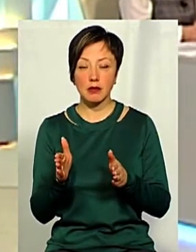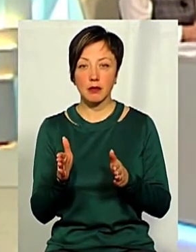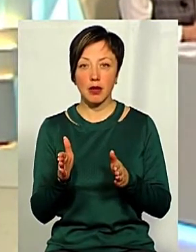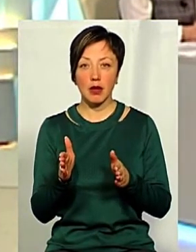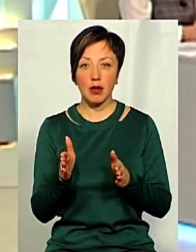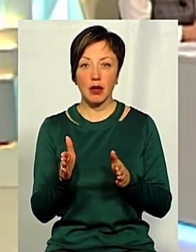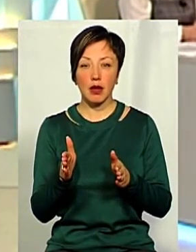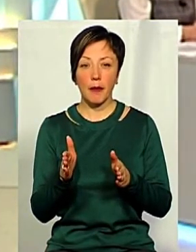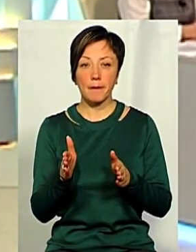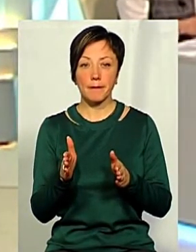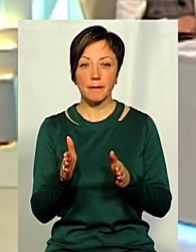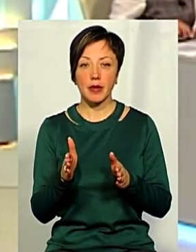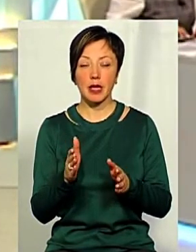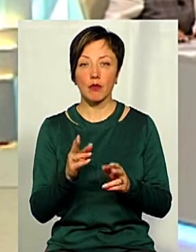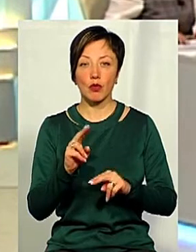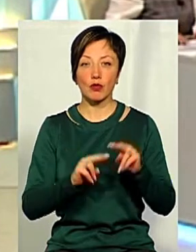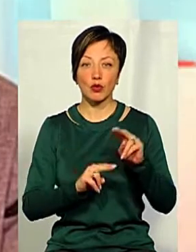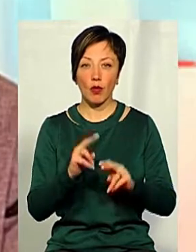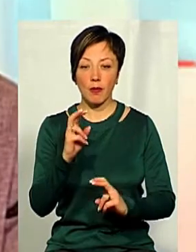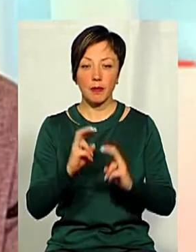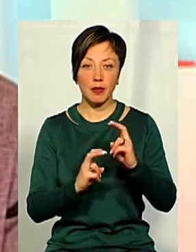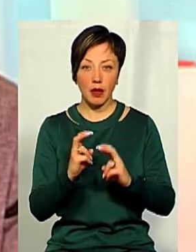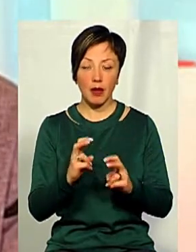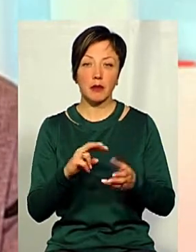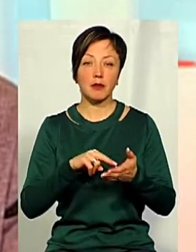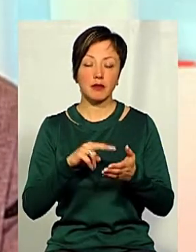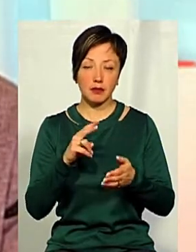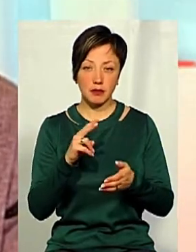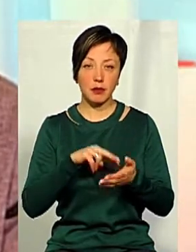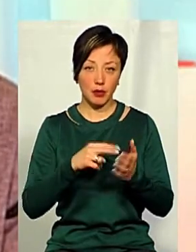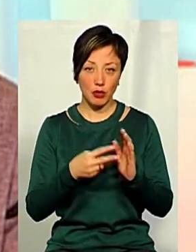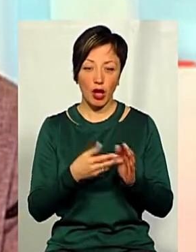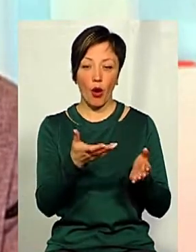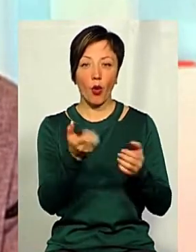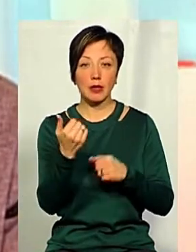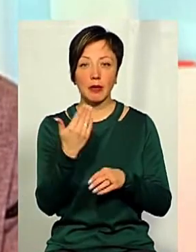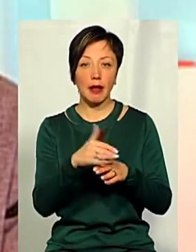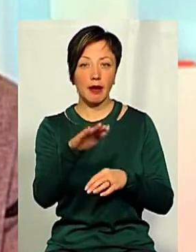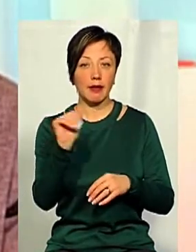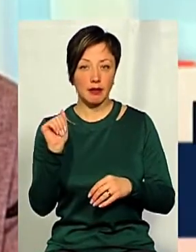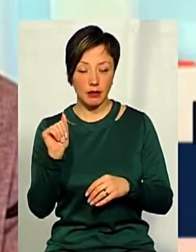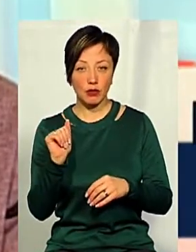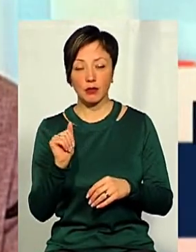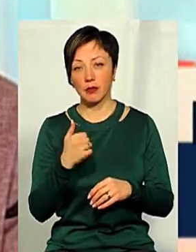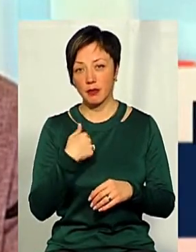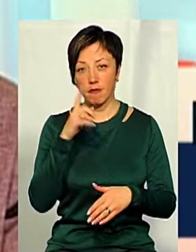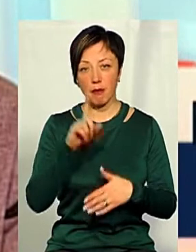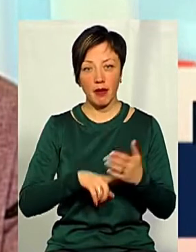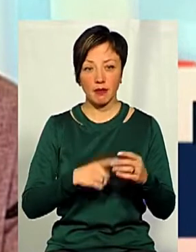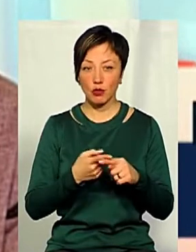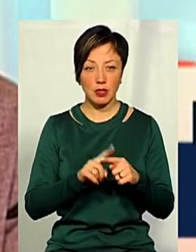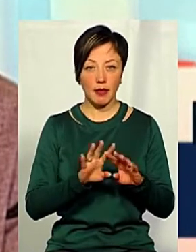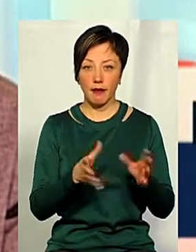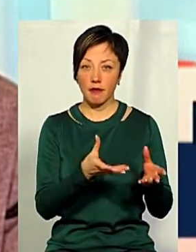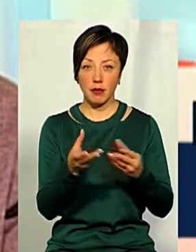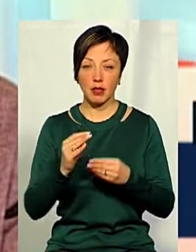сміттєпереробного підприємства і рекультивація сміттєзвалища передбачає отримання кредиту. Саме тому ми практично впевнені, що це не вплине на